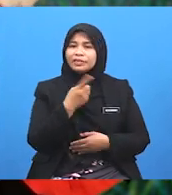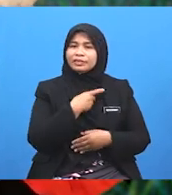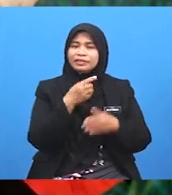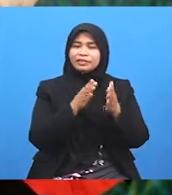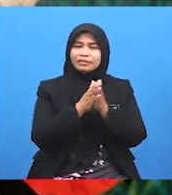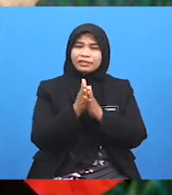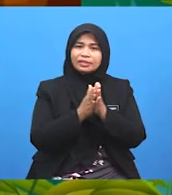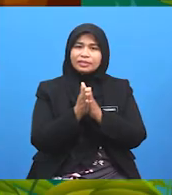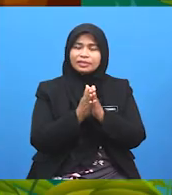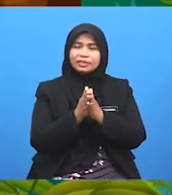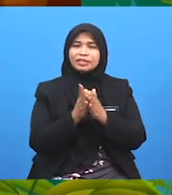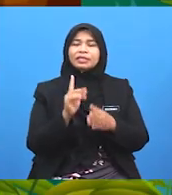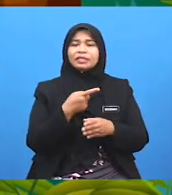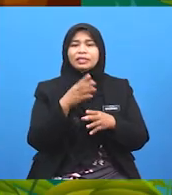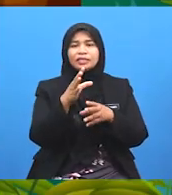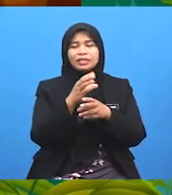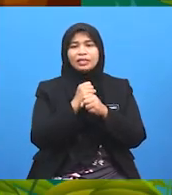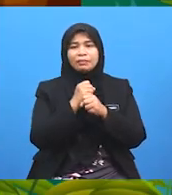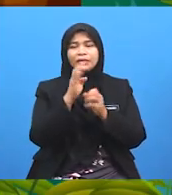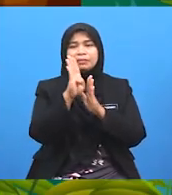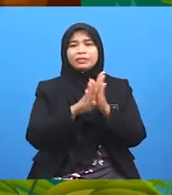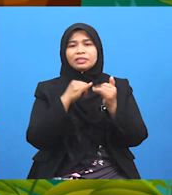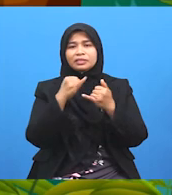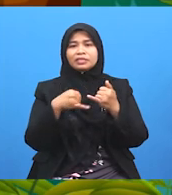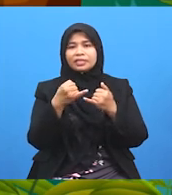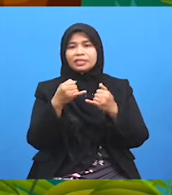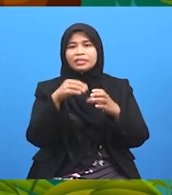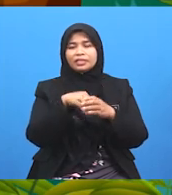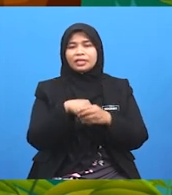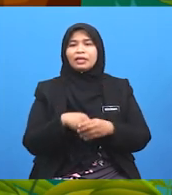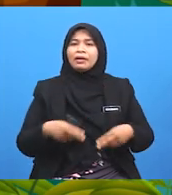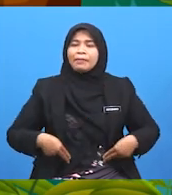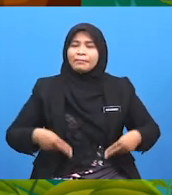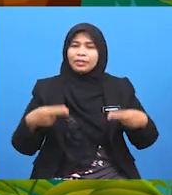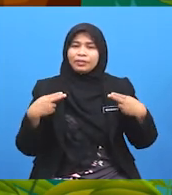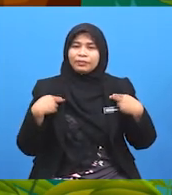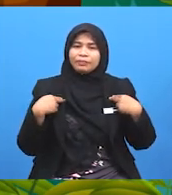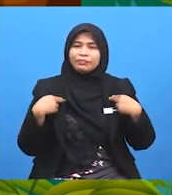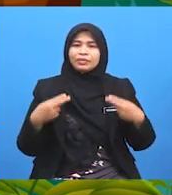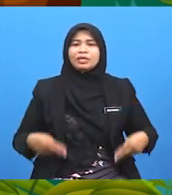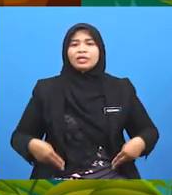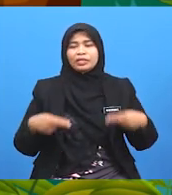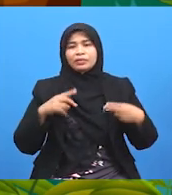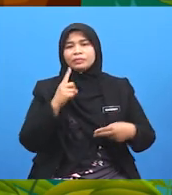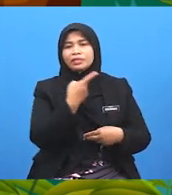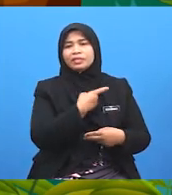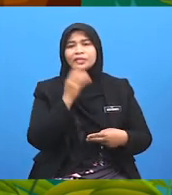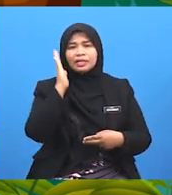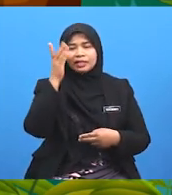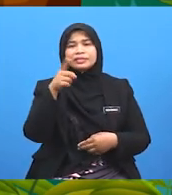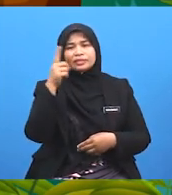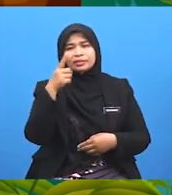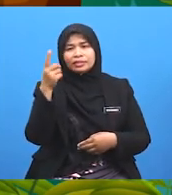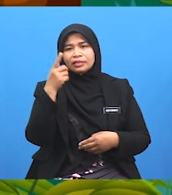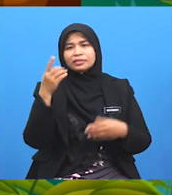bersikap rajin, kita dapat berjaya dalam hidup. Hidup kita akan